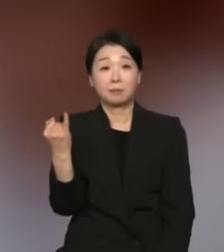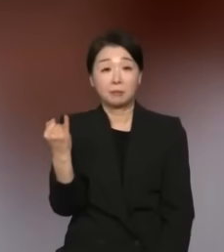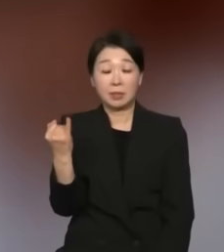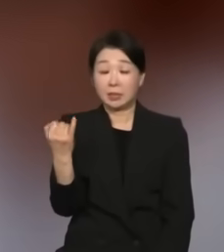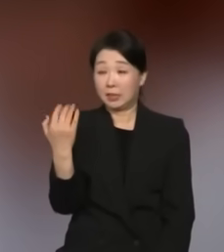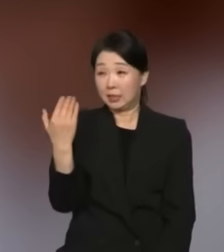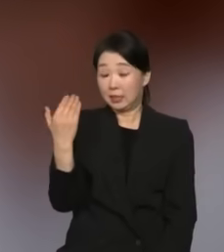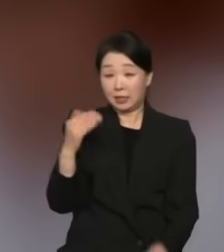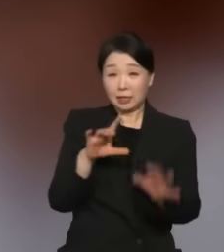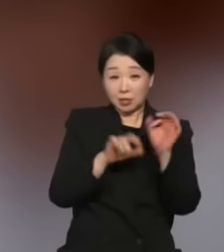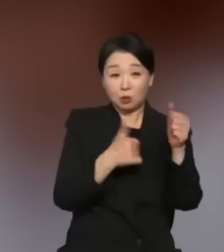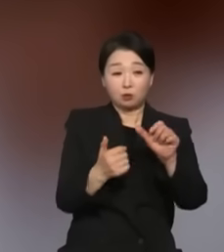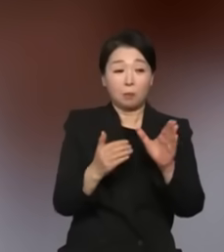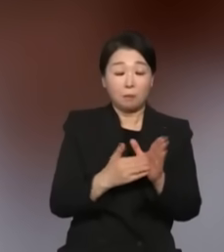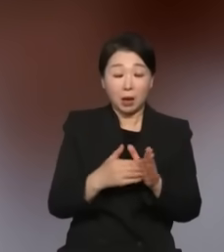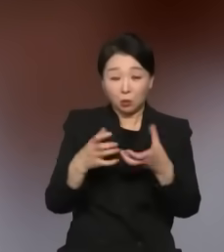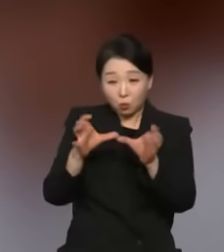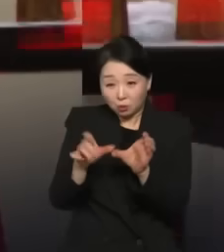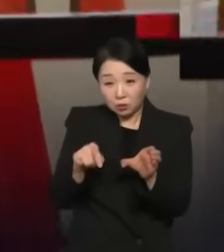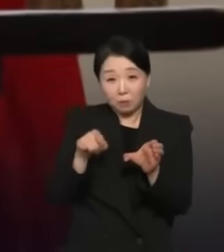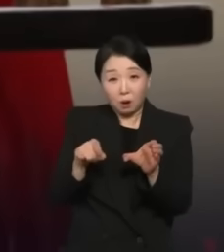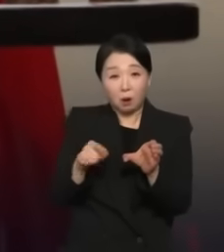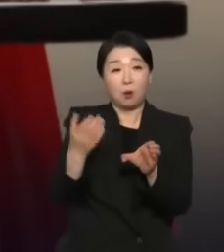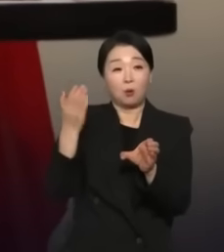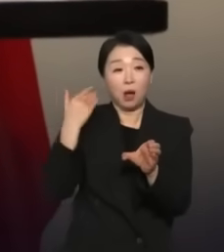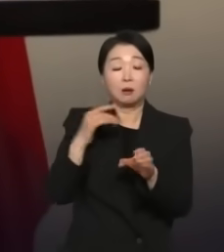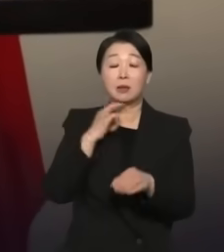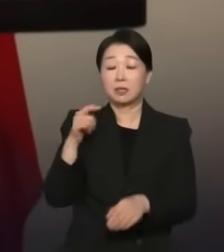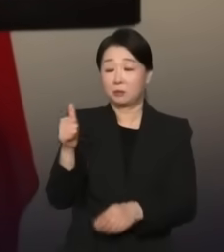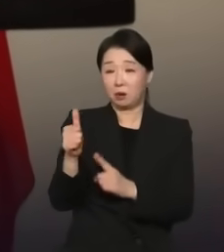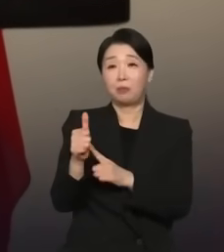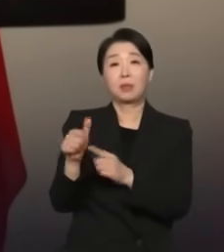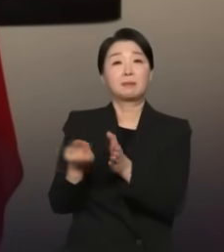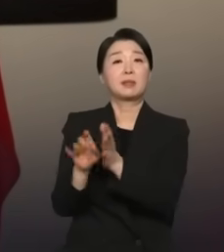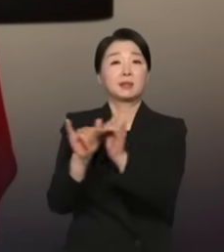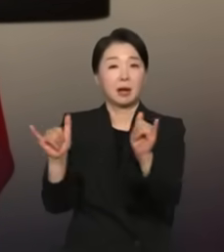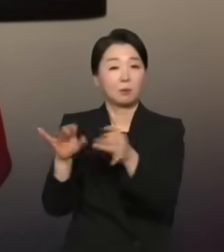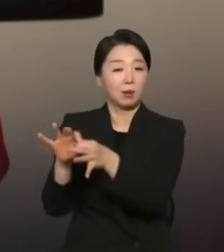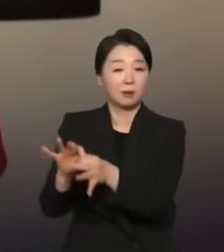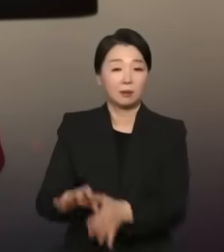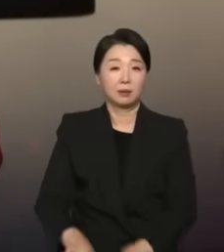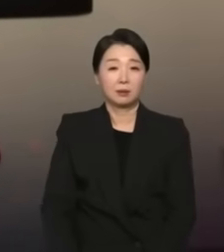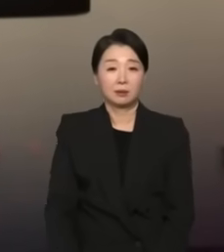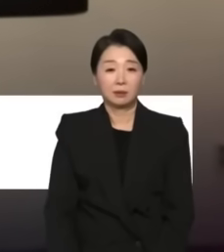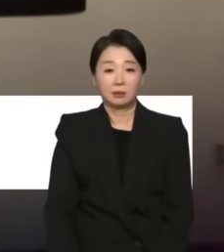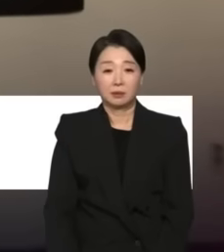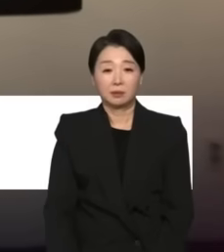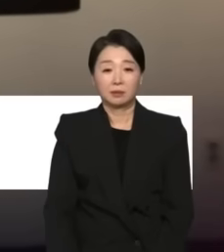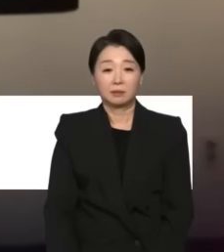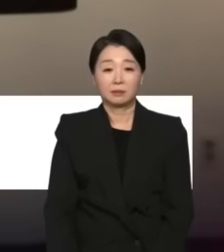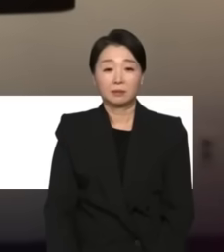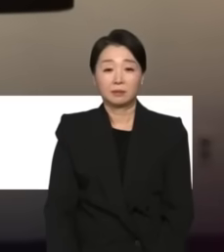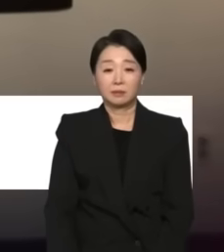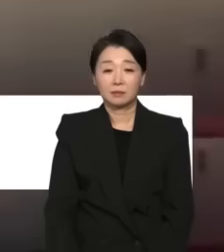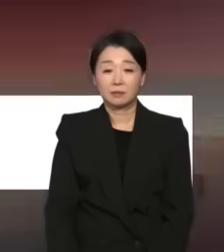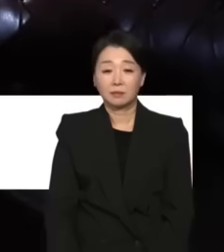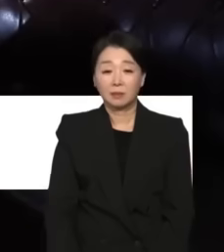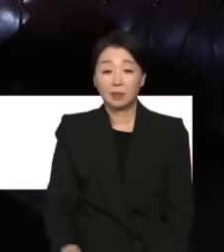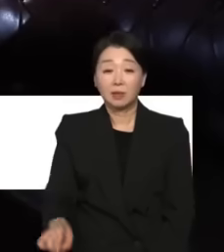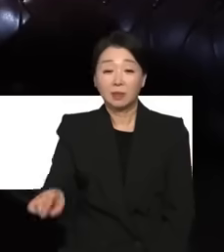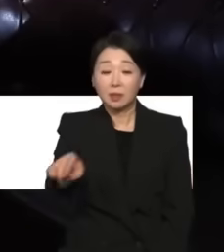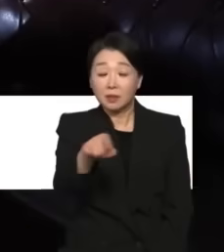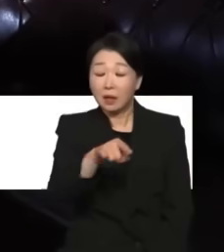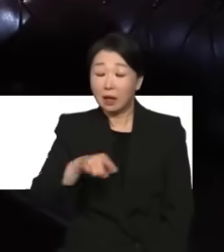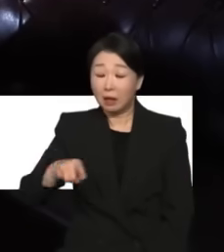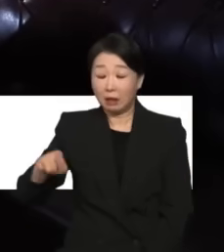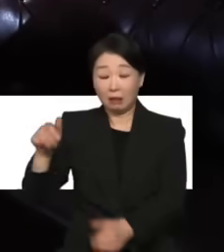숨졌지만 공동체 구성원 대부분은 과거 김 전 신부의 신자였습니다. 이들이 대를 이어서 이런